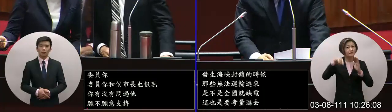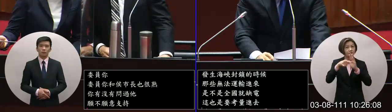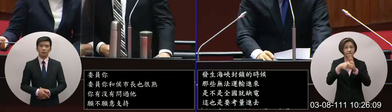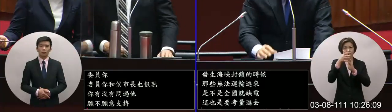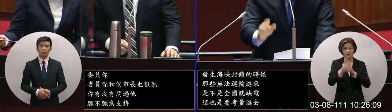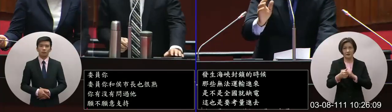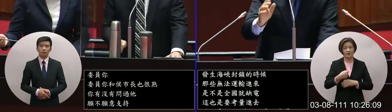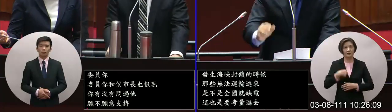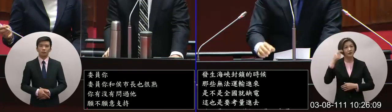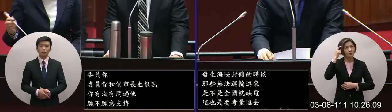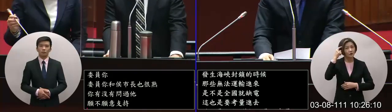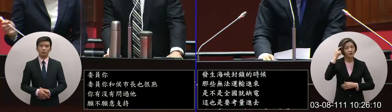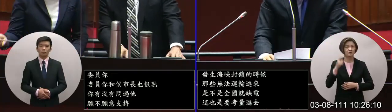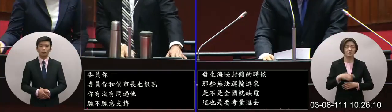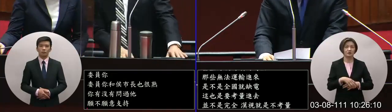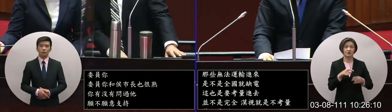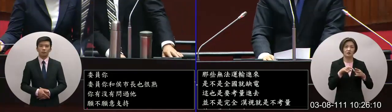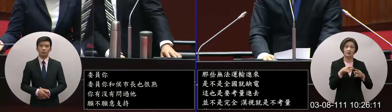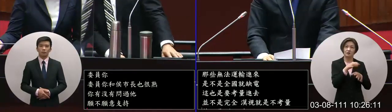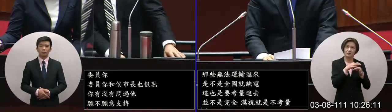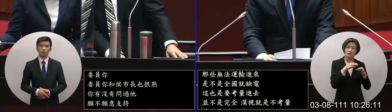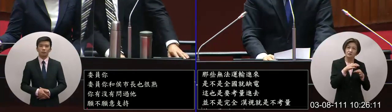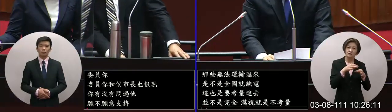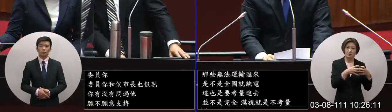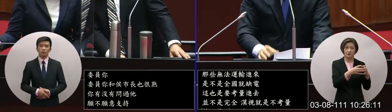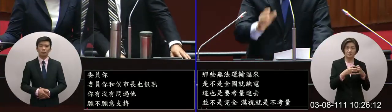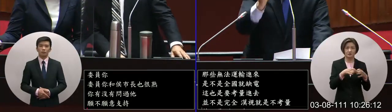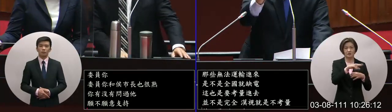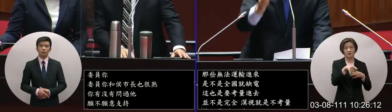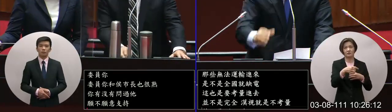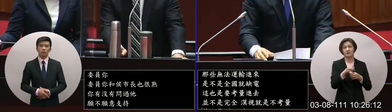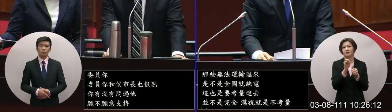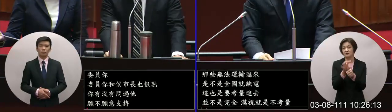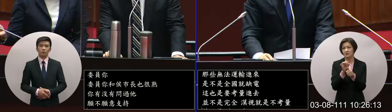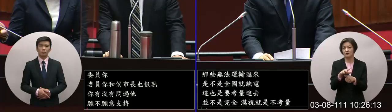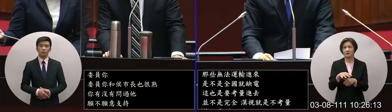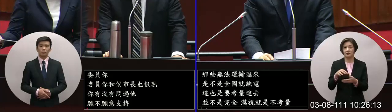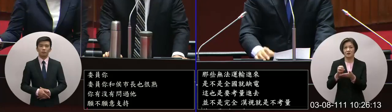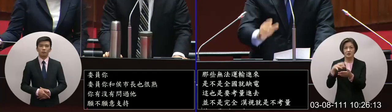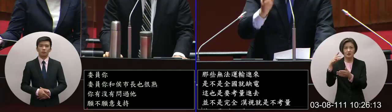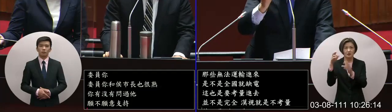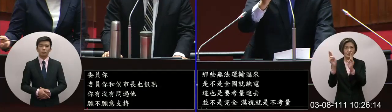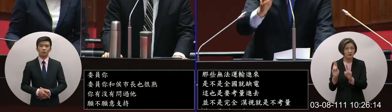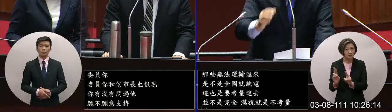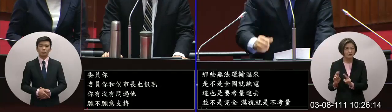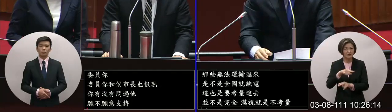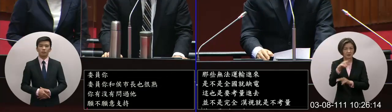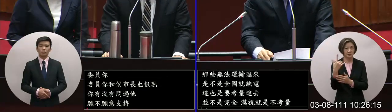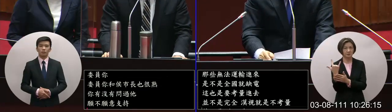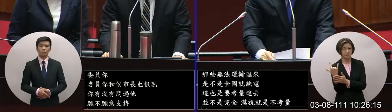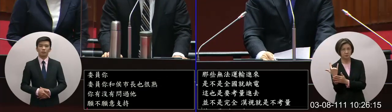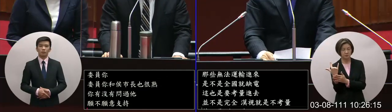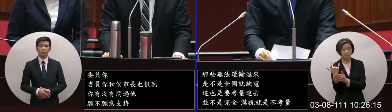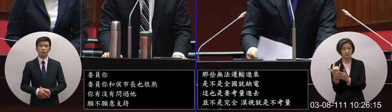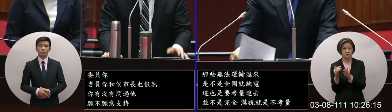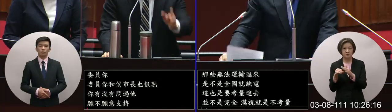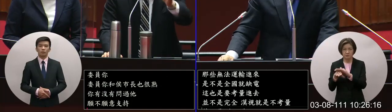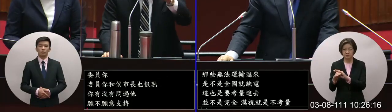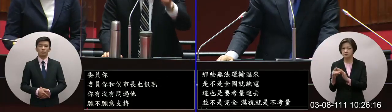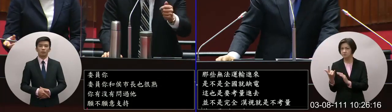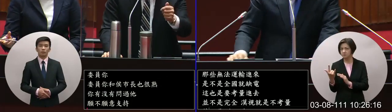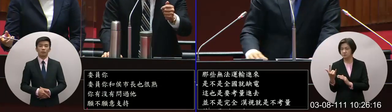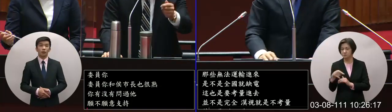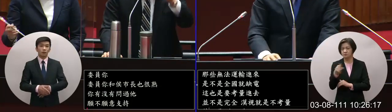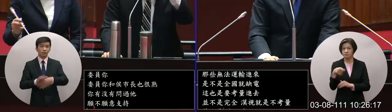哈、哦，这个工商团体他们所建立的核能作为备用系统，你们应该好好的考虑的。 哦，